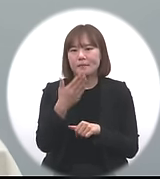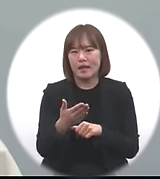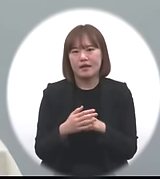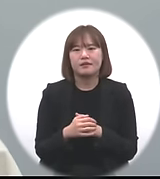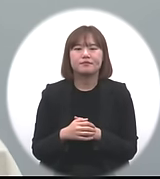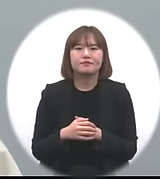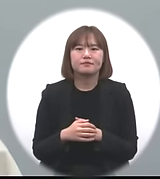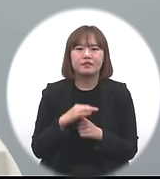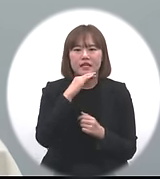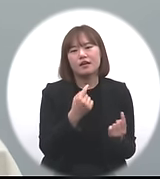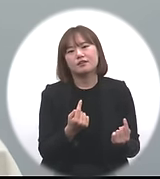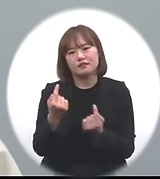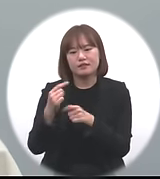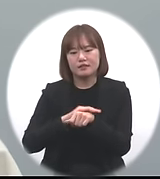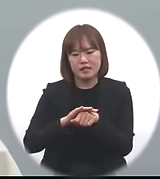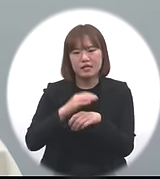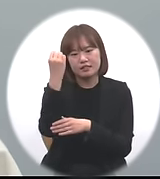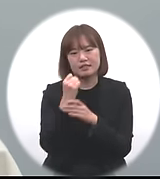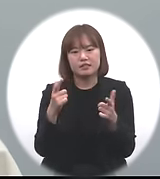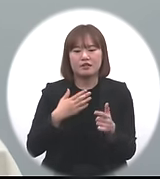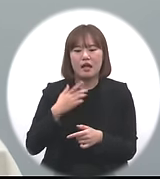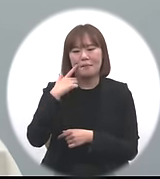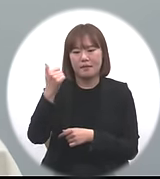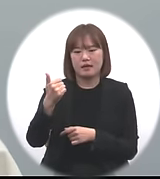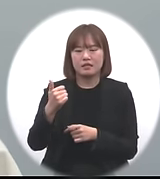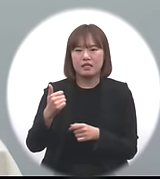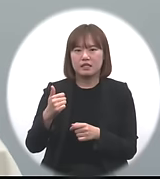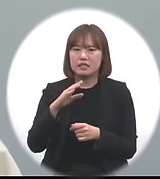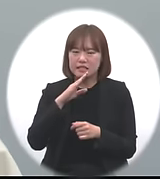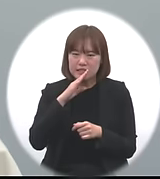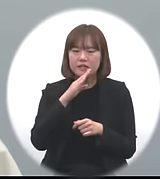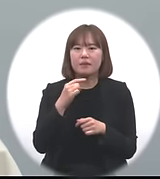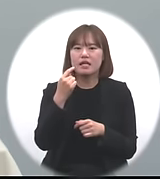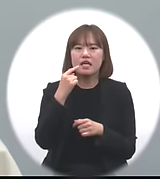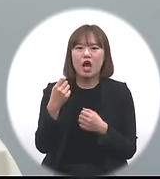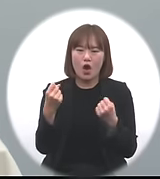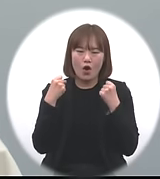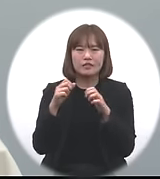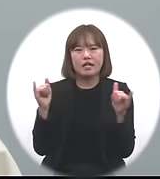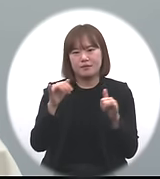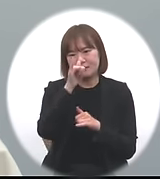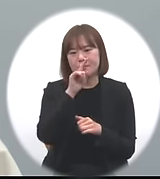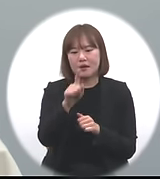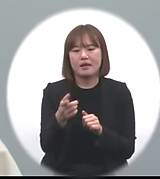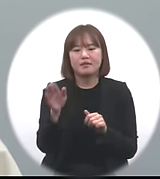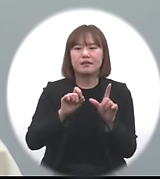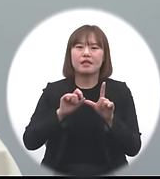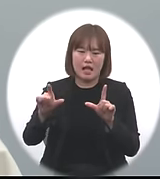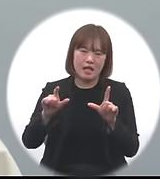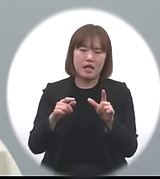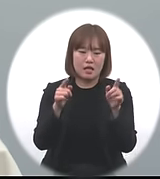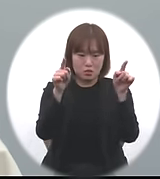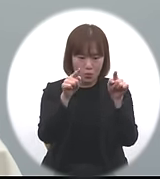안 메꿨는데도 살 수 있어요. 그게 나이 들어서도 안 썩은 우리 아버지예요. 정말 잘 타고난 사람이 극히 드물게